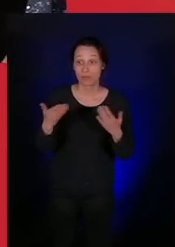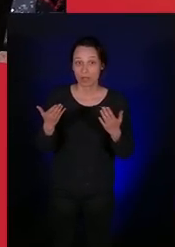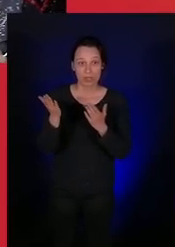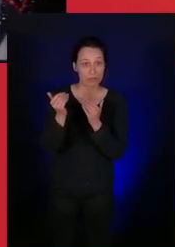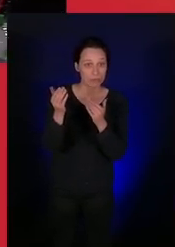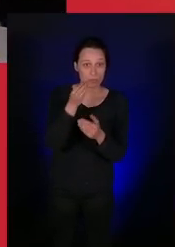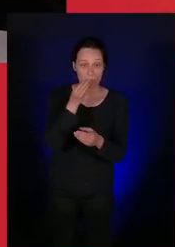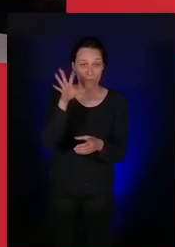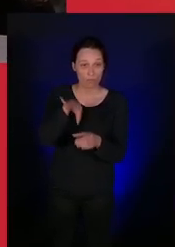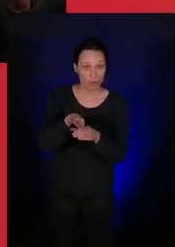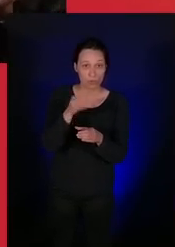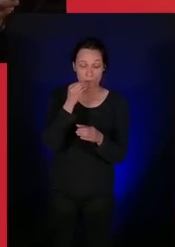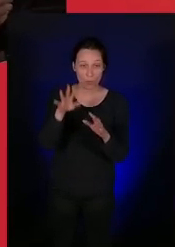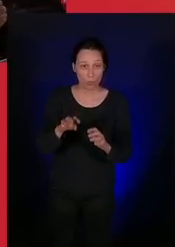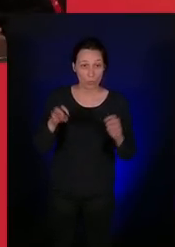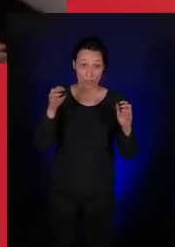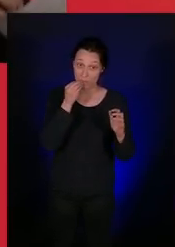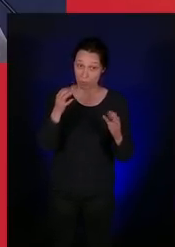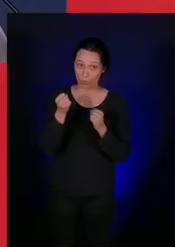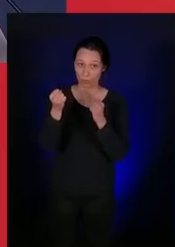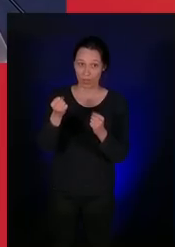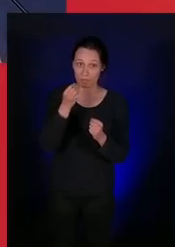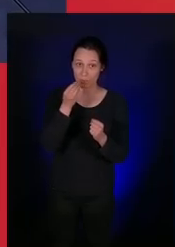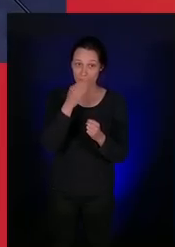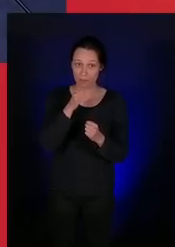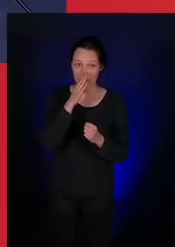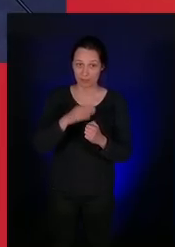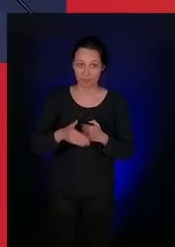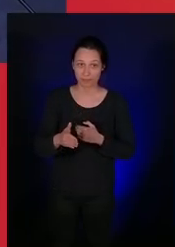congrès et puis un bon courage. Bon après-midi.